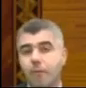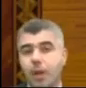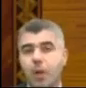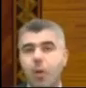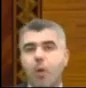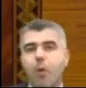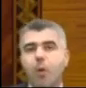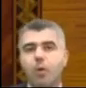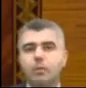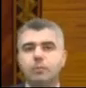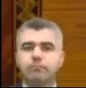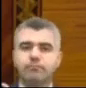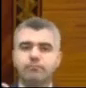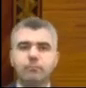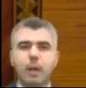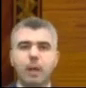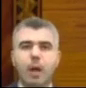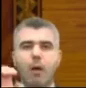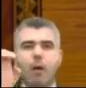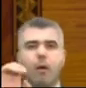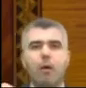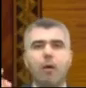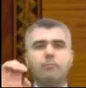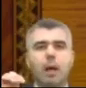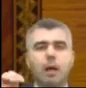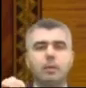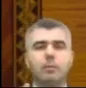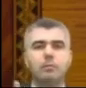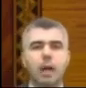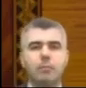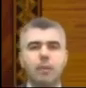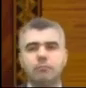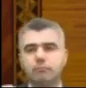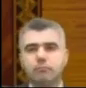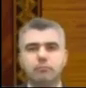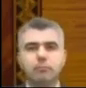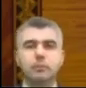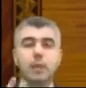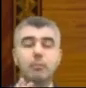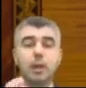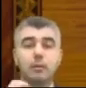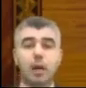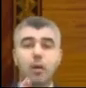إن كانت هناك بعض التعاملات غير المتساوية